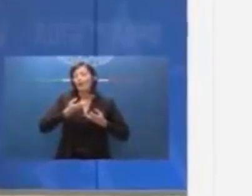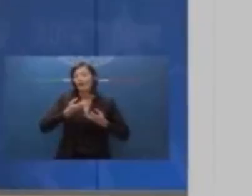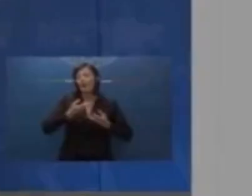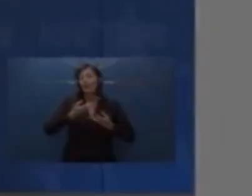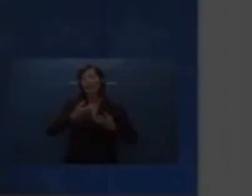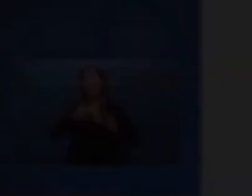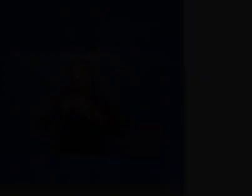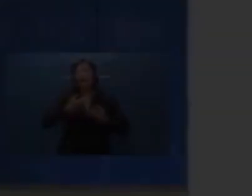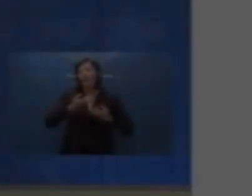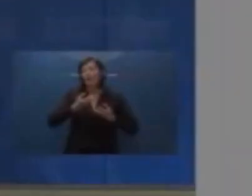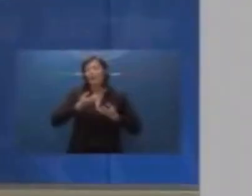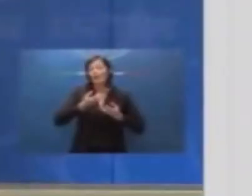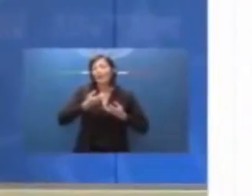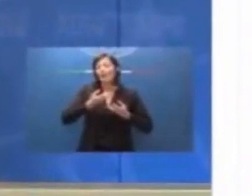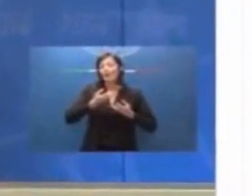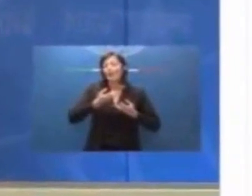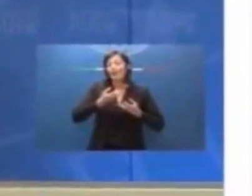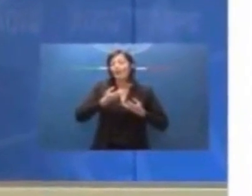e deontologia professionale.